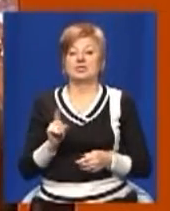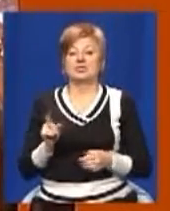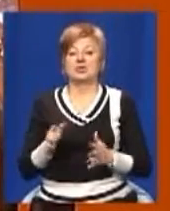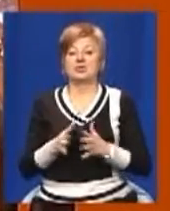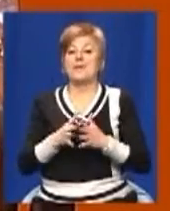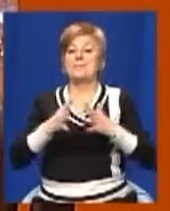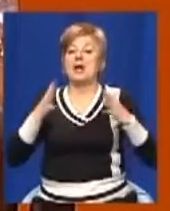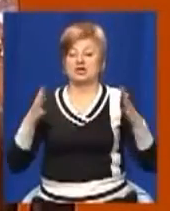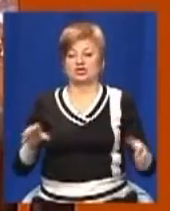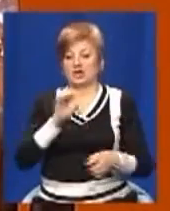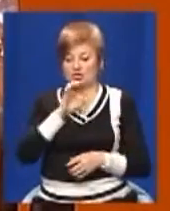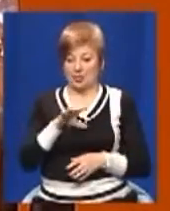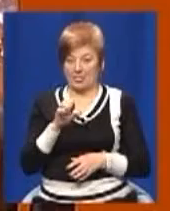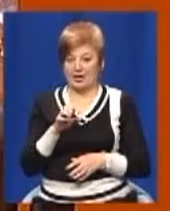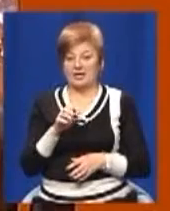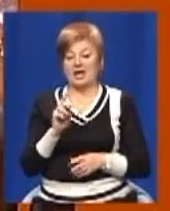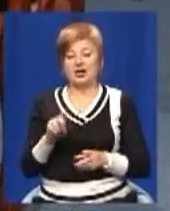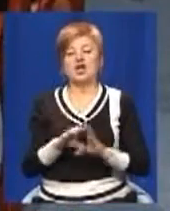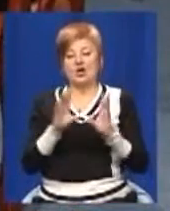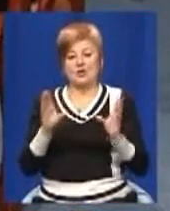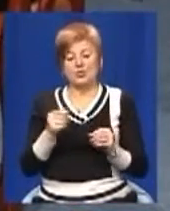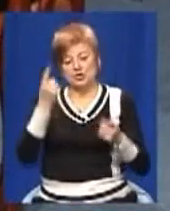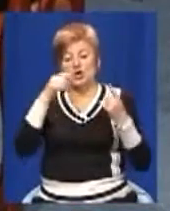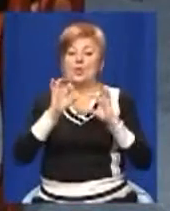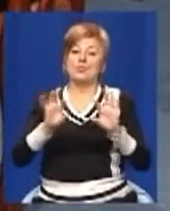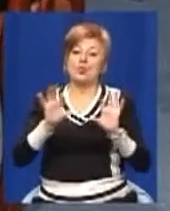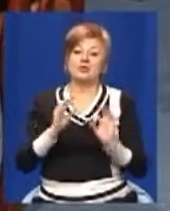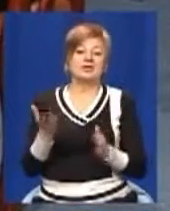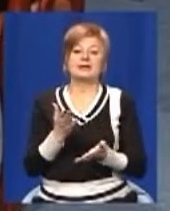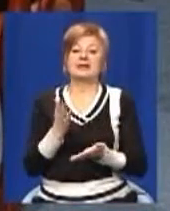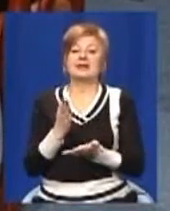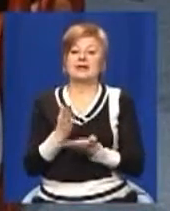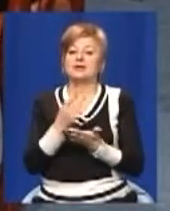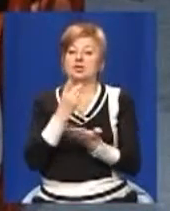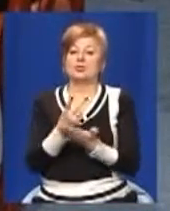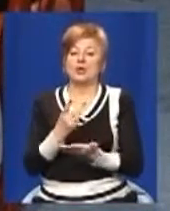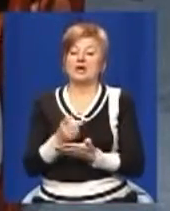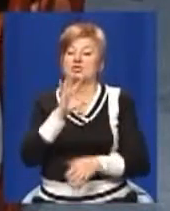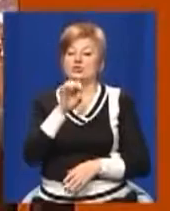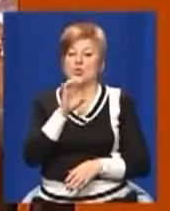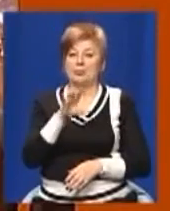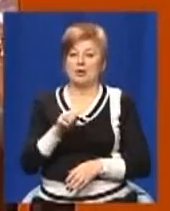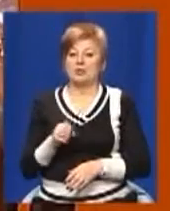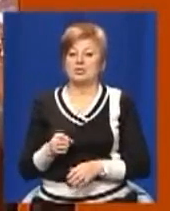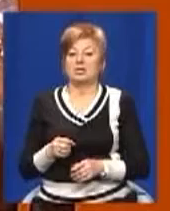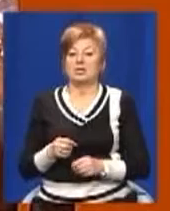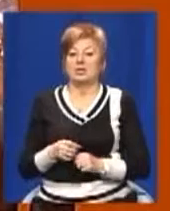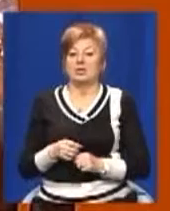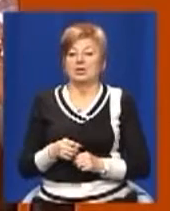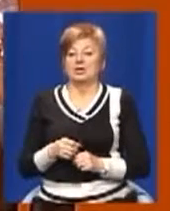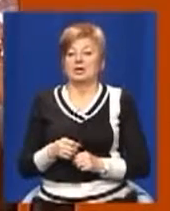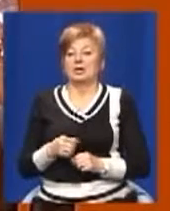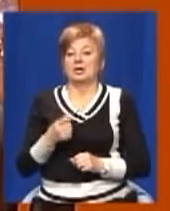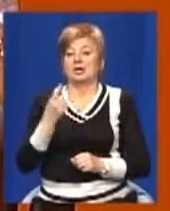великі породи. А які ти, до речі, знаєш мультики, у яких показують цуциків? Цуциків